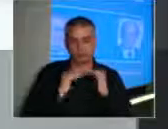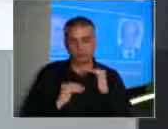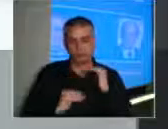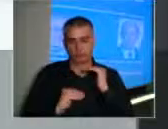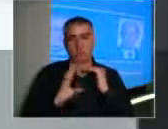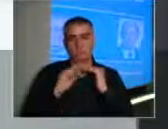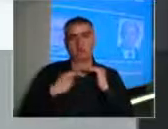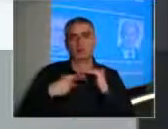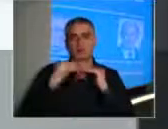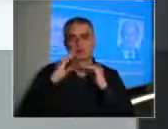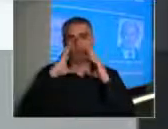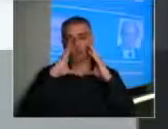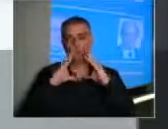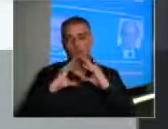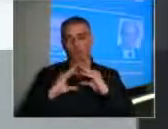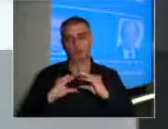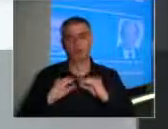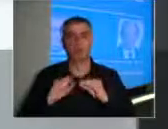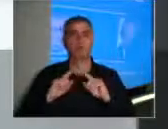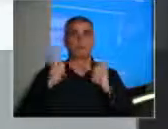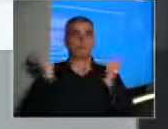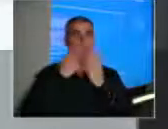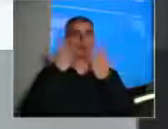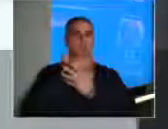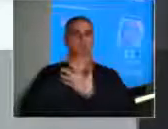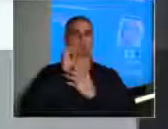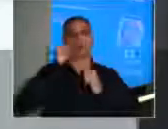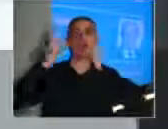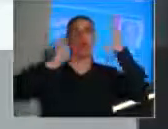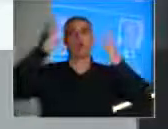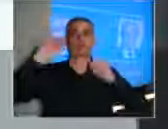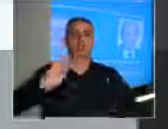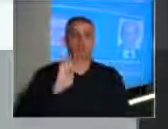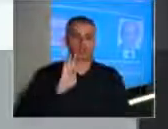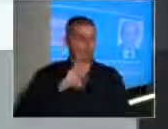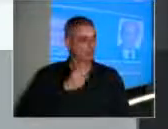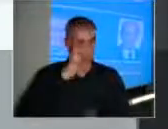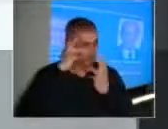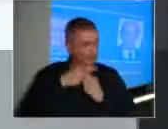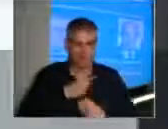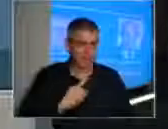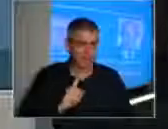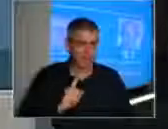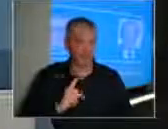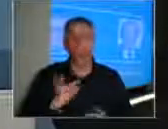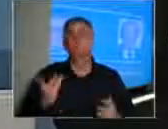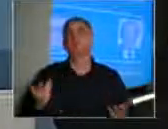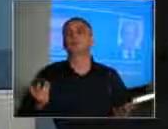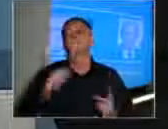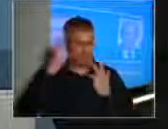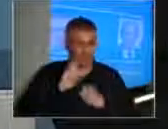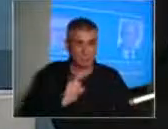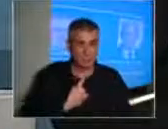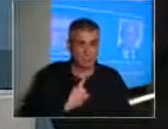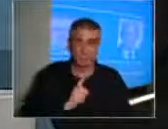והתחיל לדאוך. אבל פתאום הגיעה ההפתעה הזאת של הגוואלד של נתניהו כלפי לא הימין החדש. נו, לא ציפית לזה? לא